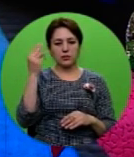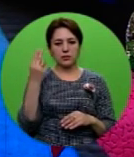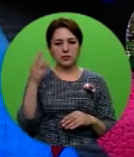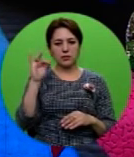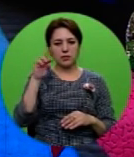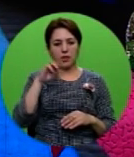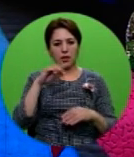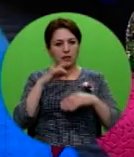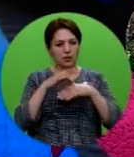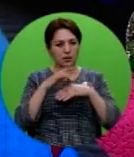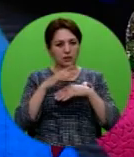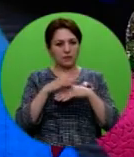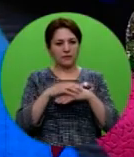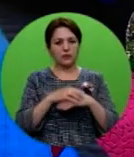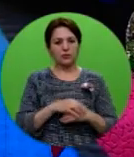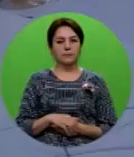идет к завершению.